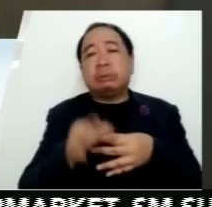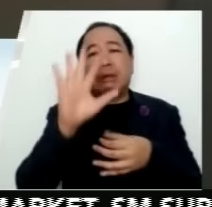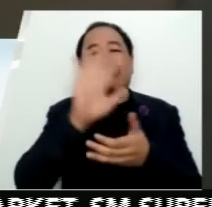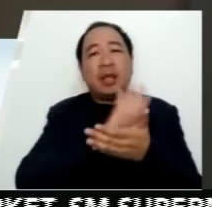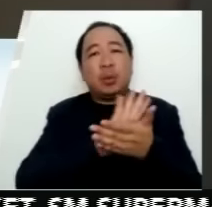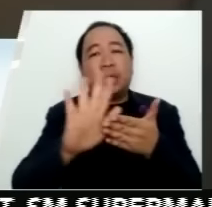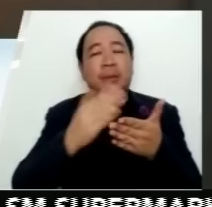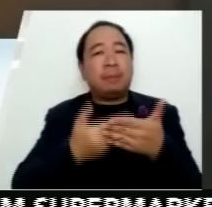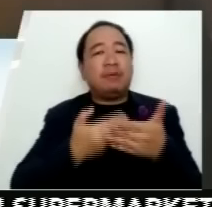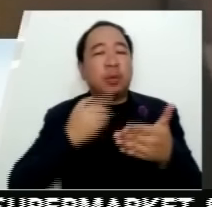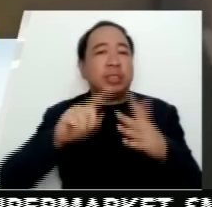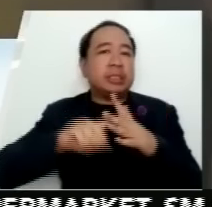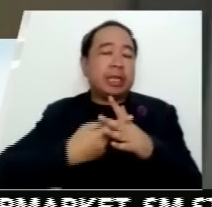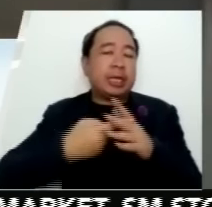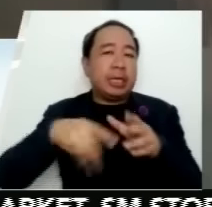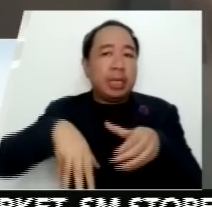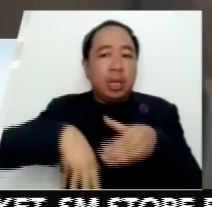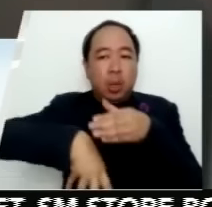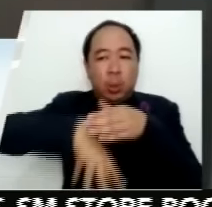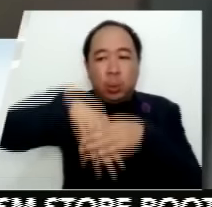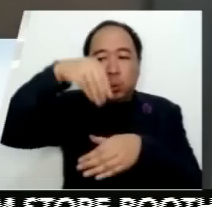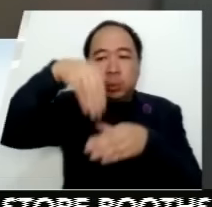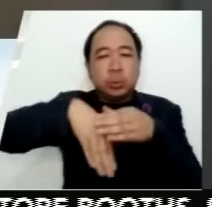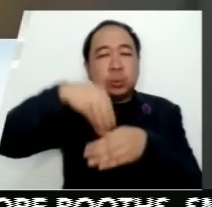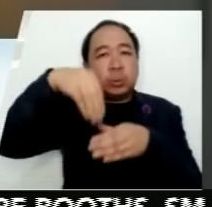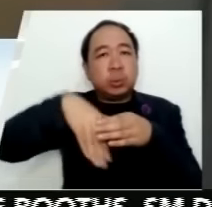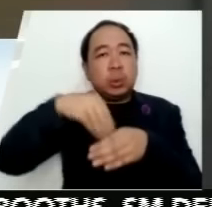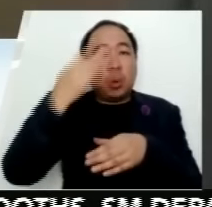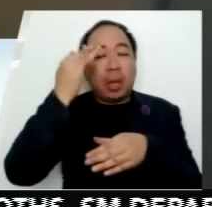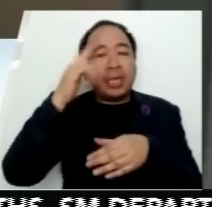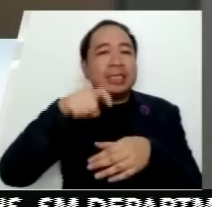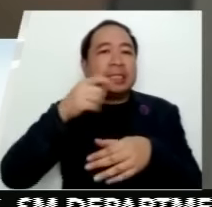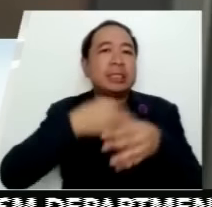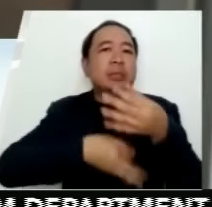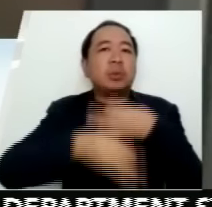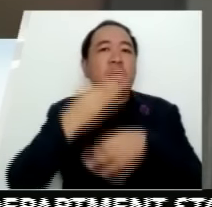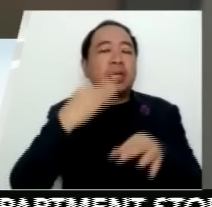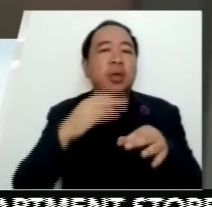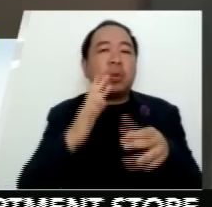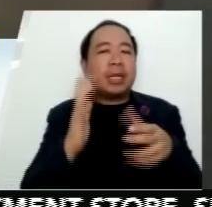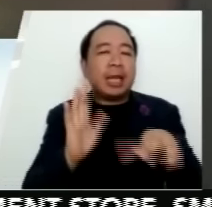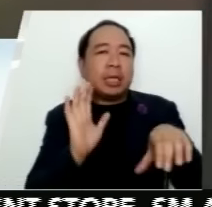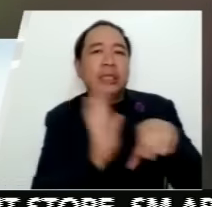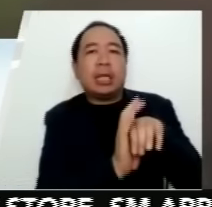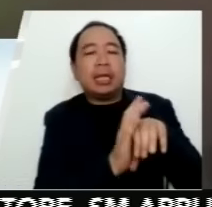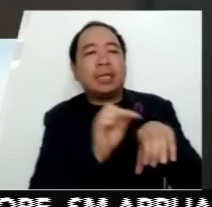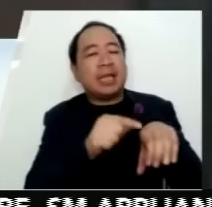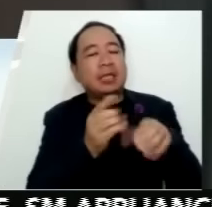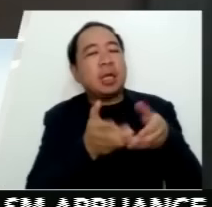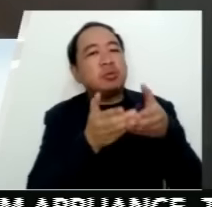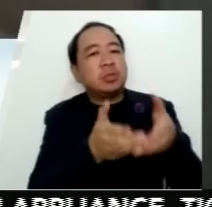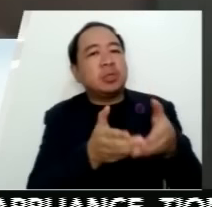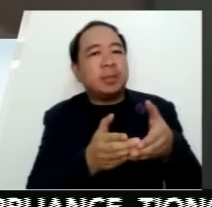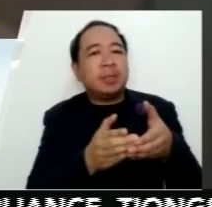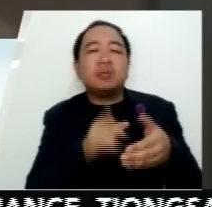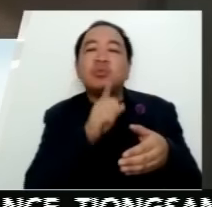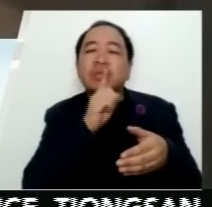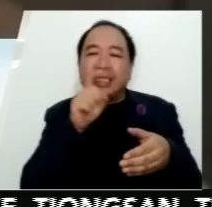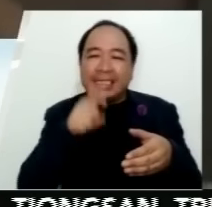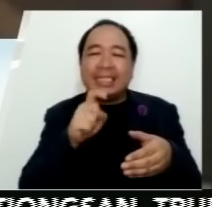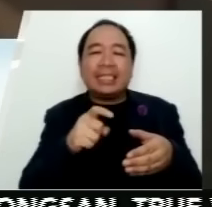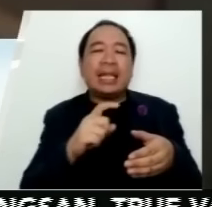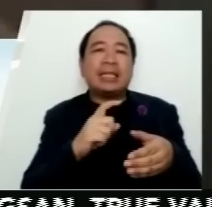Kailangan palitan ng bakal ang canvas na pinantapal sa mga valve ng barko. Pasadya ang paggawa ng metal capping na tatagal ng isang